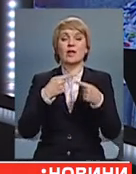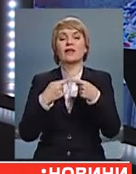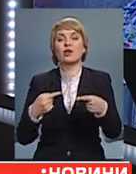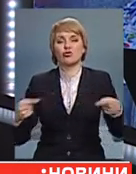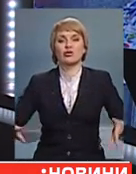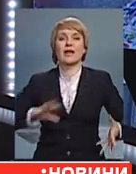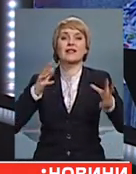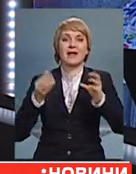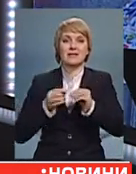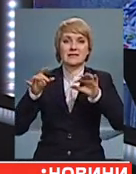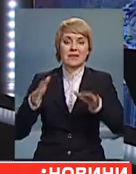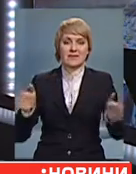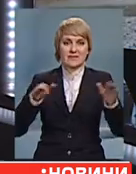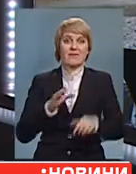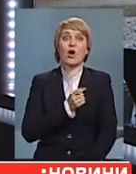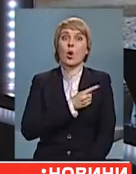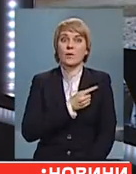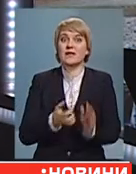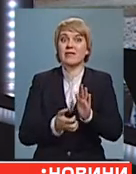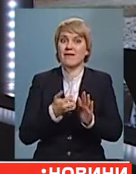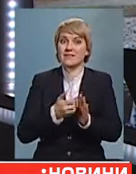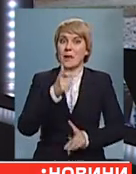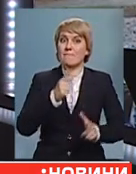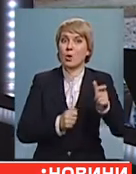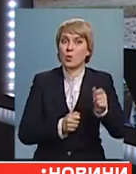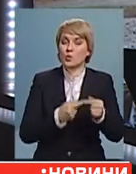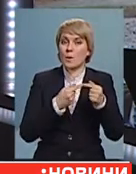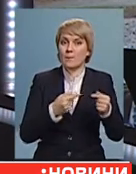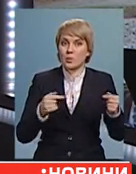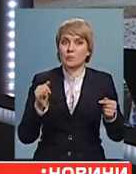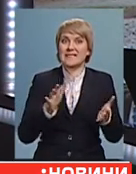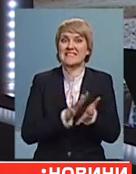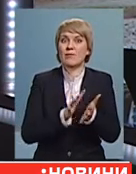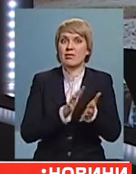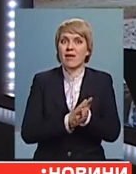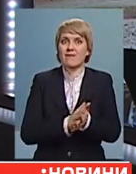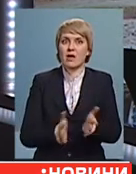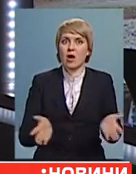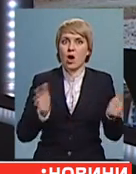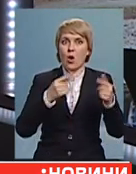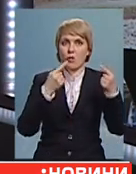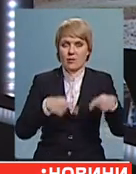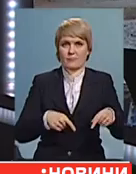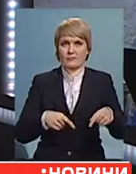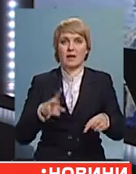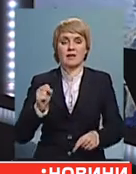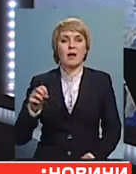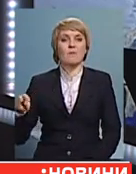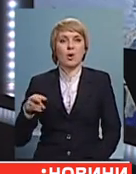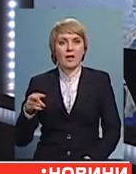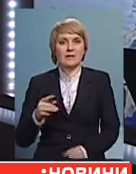снігових завалів. В Одесі – дефіцит молочної продукції і сміттєвий колапс. На Миколаївщині – затори на дорогах. На